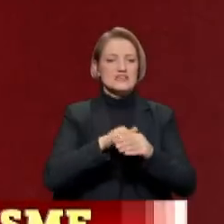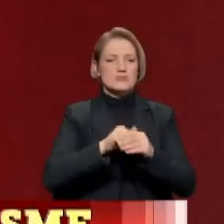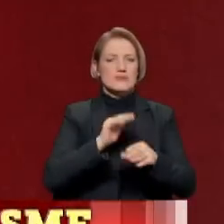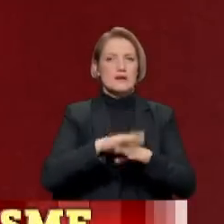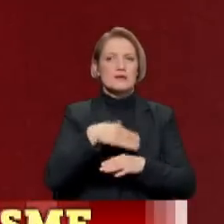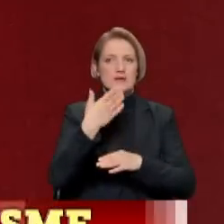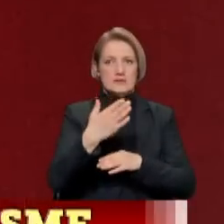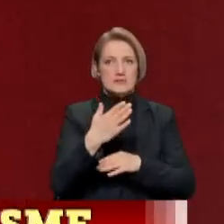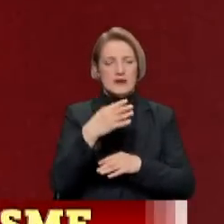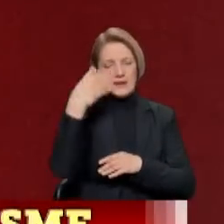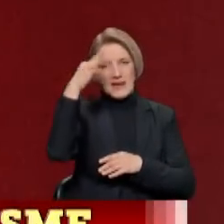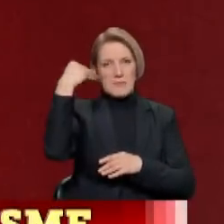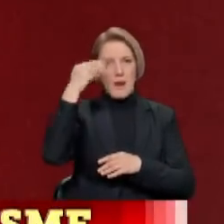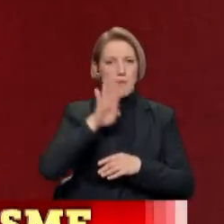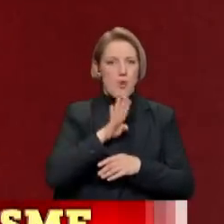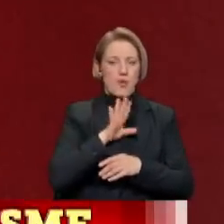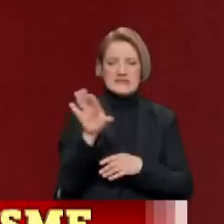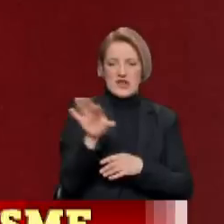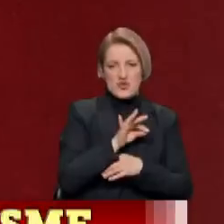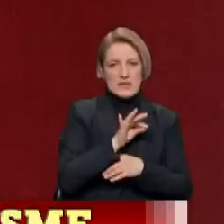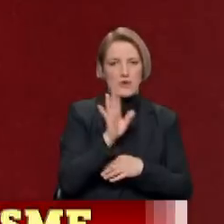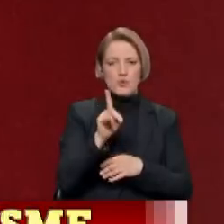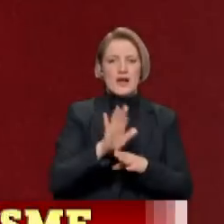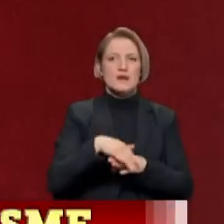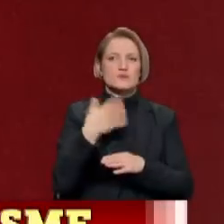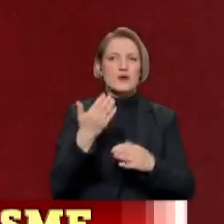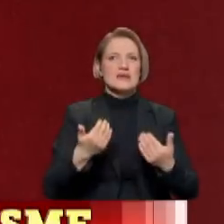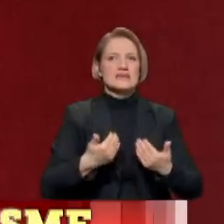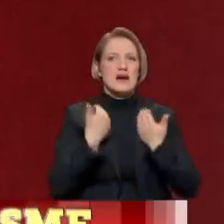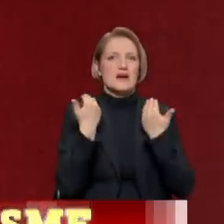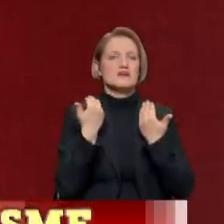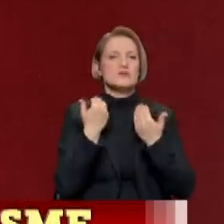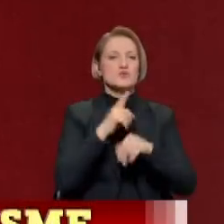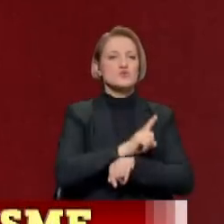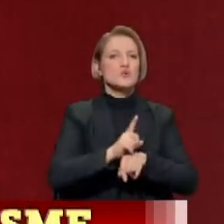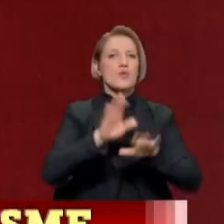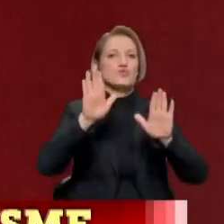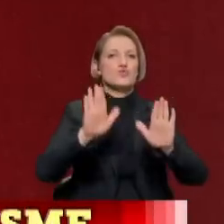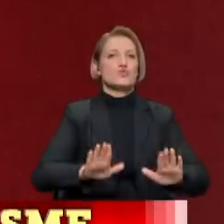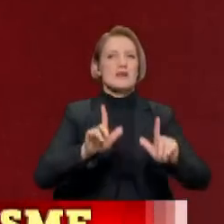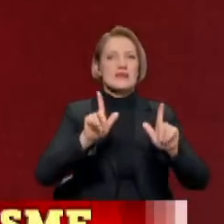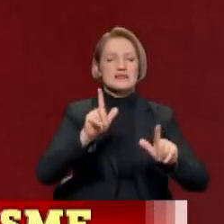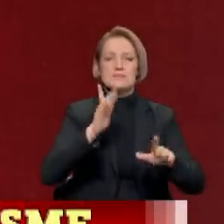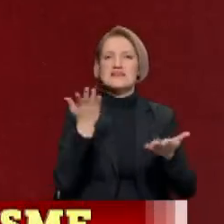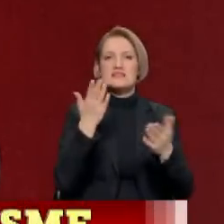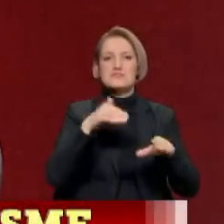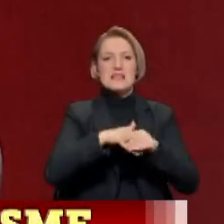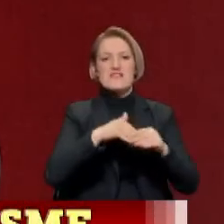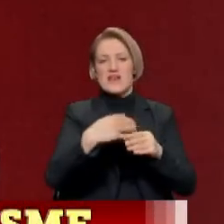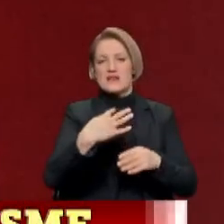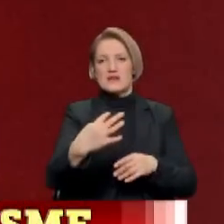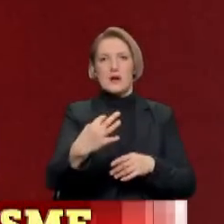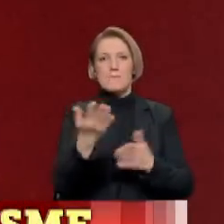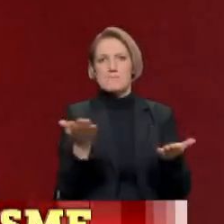Seçimden sonra yani seçildi İmamoğlu. Ondan sonra zaten bütün yargılama süreçlerinin durması lazım. Nasıl milletvekili seçiliyor?